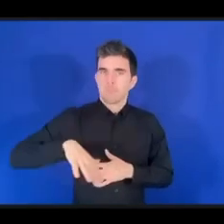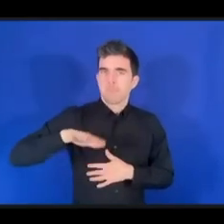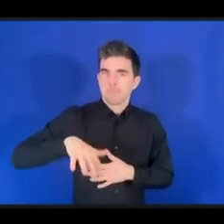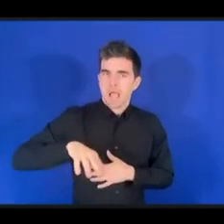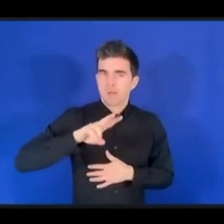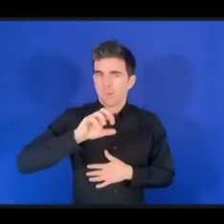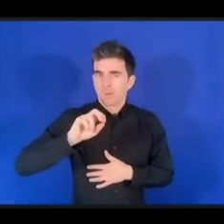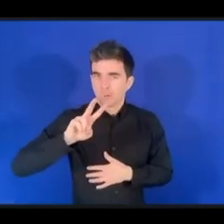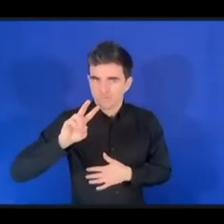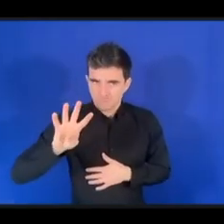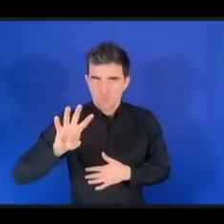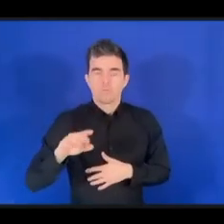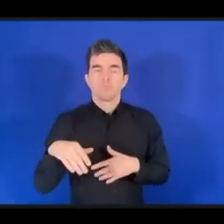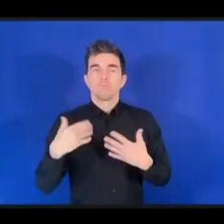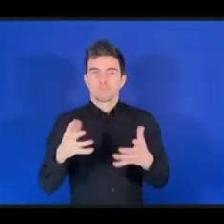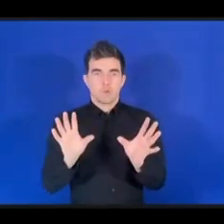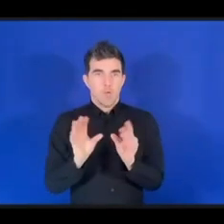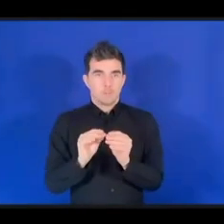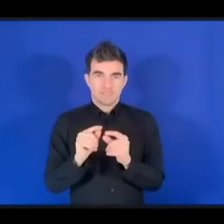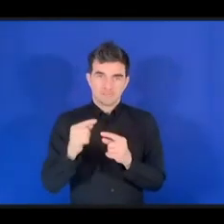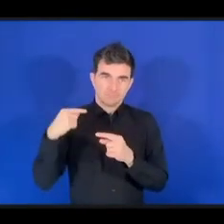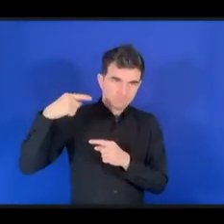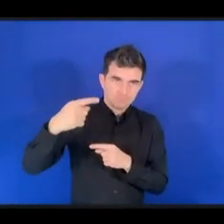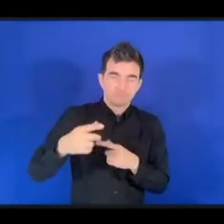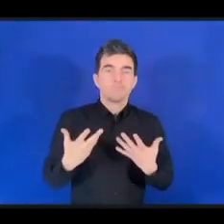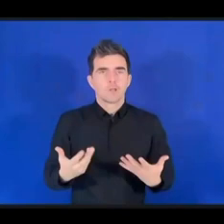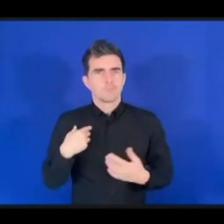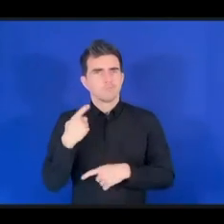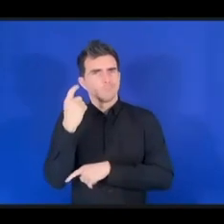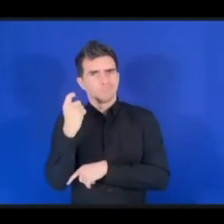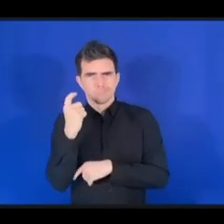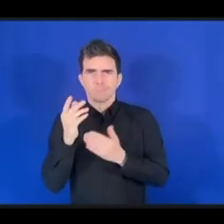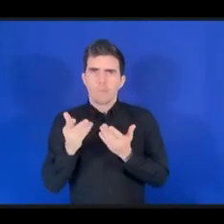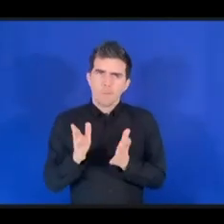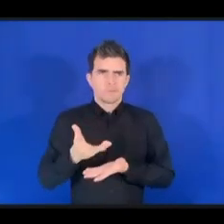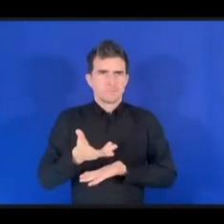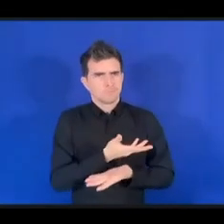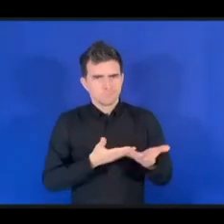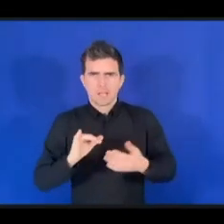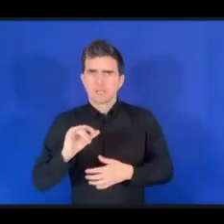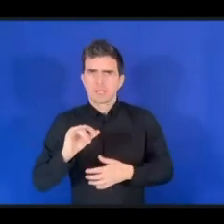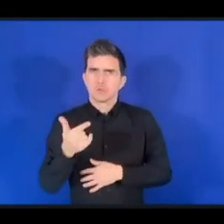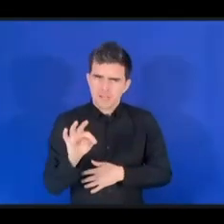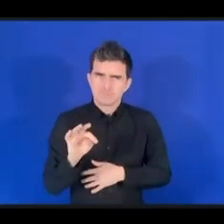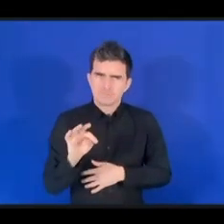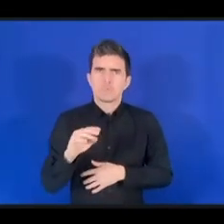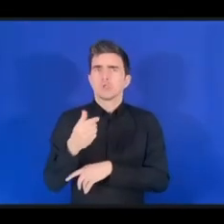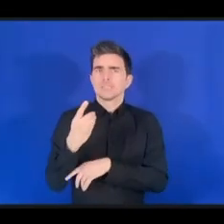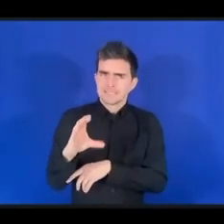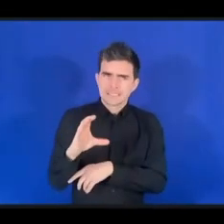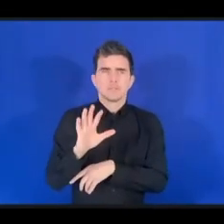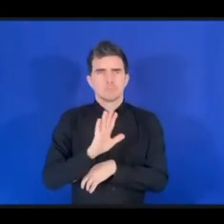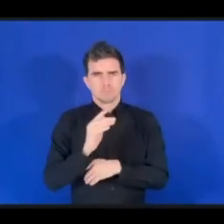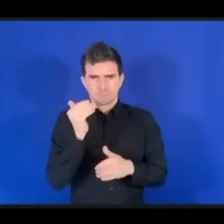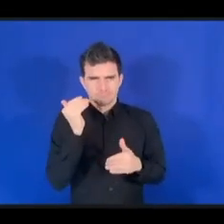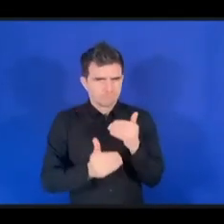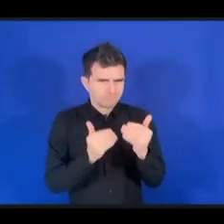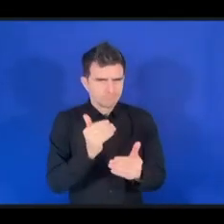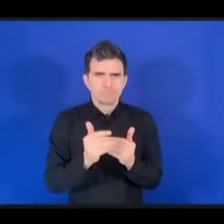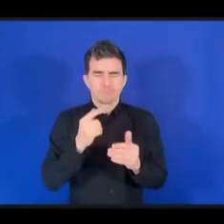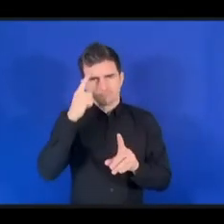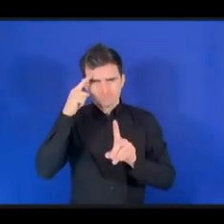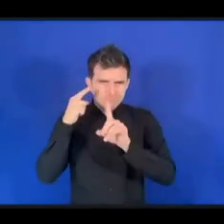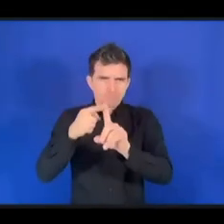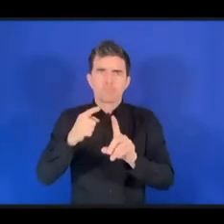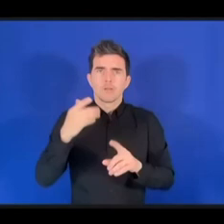是Road to GDC， 这个是带来了我们的观点。对于小岛屿发展中国家来讲，哪些行得